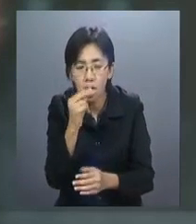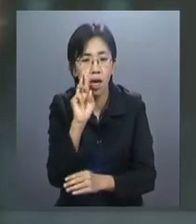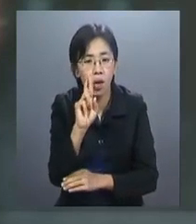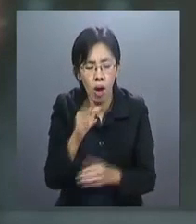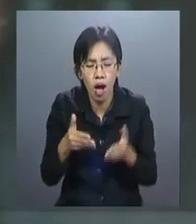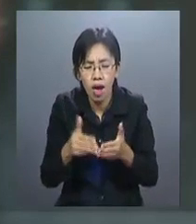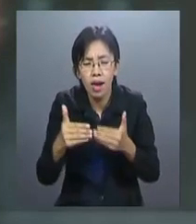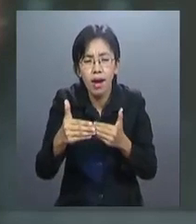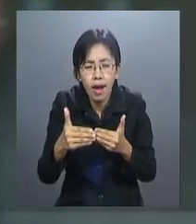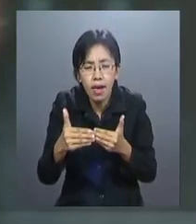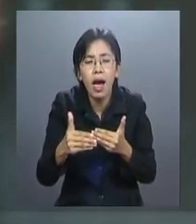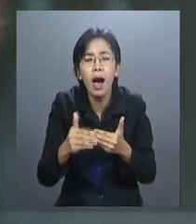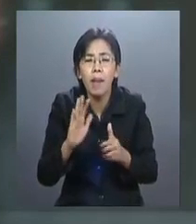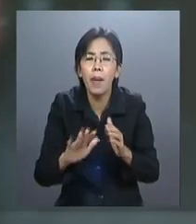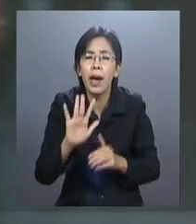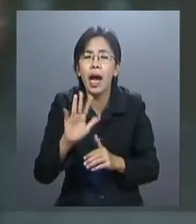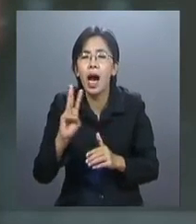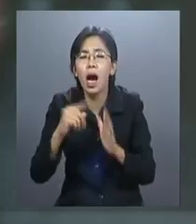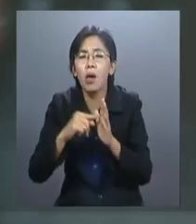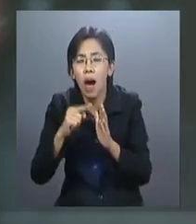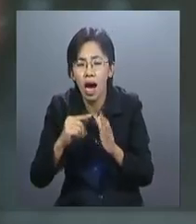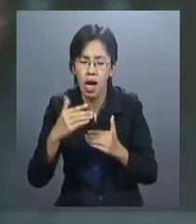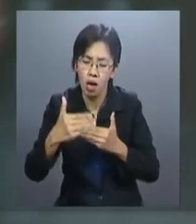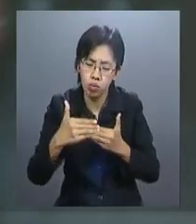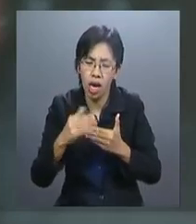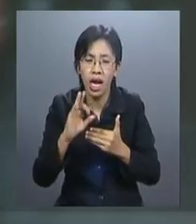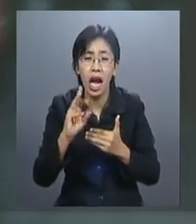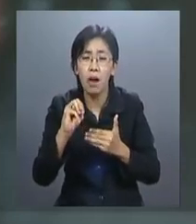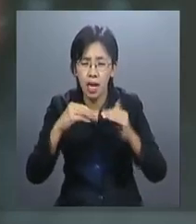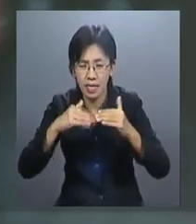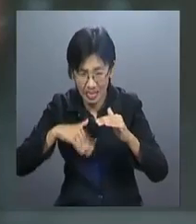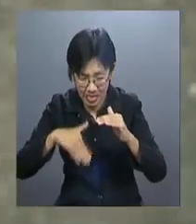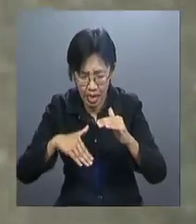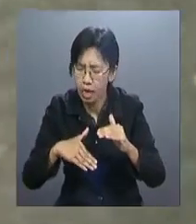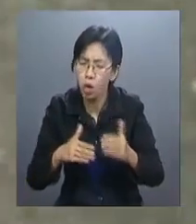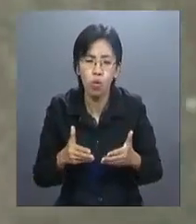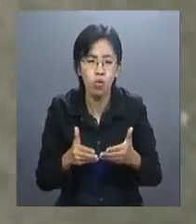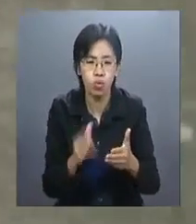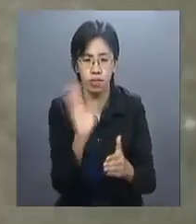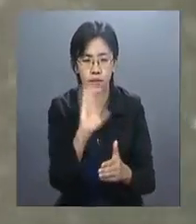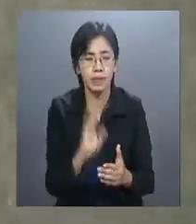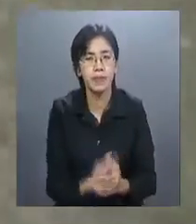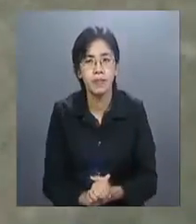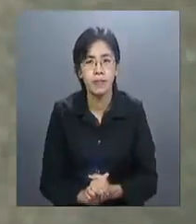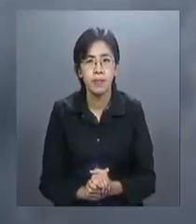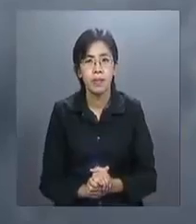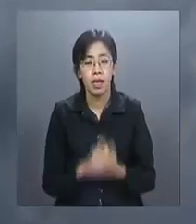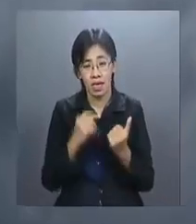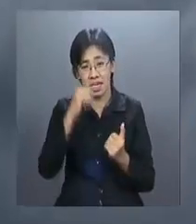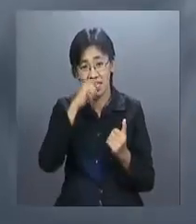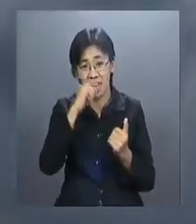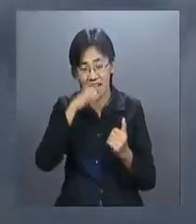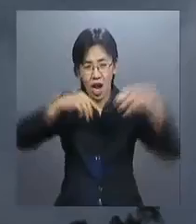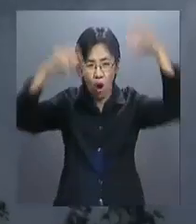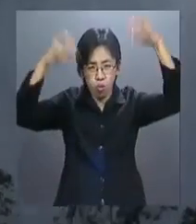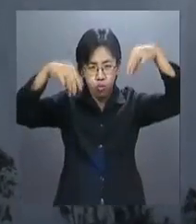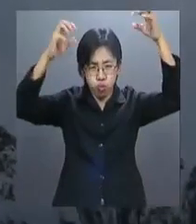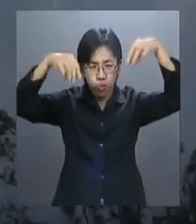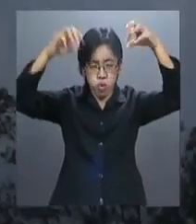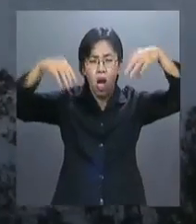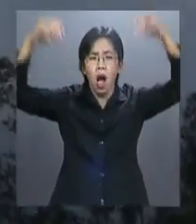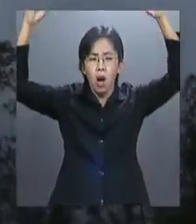ที่มีขนาดต่ำกว่า5วาหรือว่าน้อยกว่า9เมตรควรงดออกจากฝั่งในระยะนี้ค่ะในคาดว่าประเทศไทยนั้นจะยังคงมีฝนเพิ่มขึ้นและมีฝนต